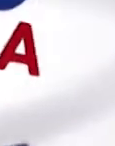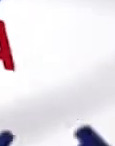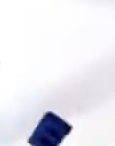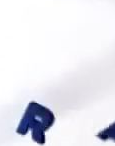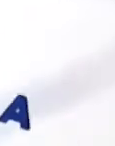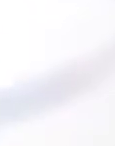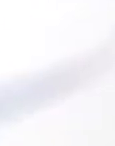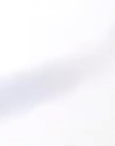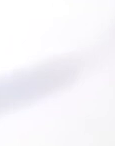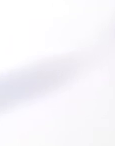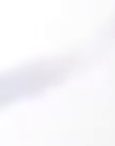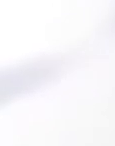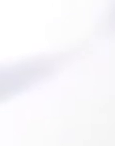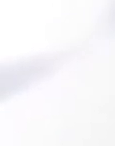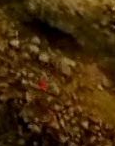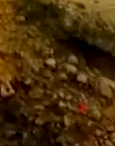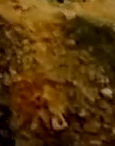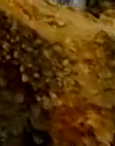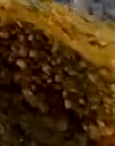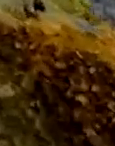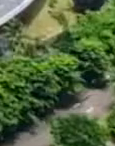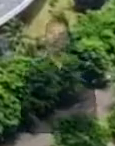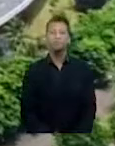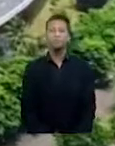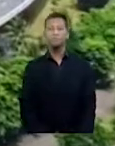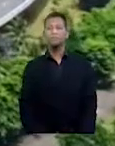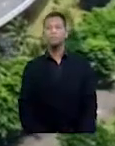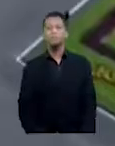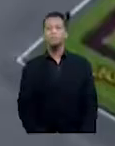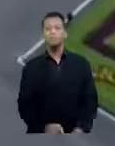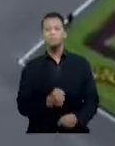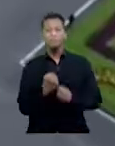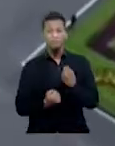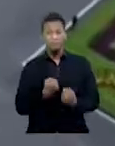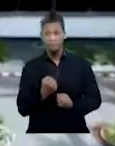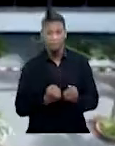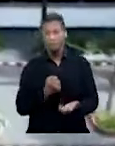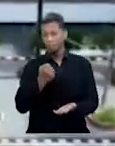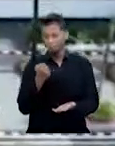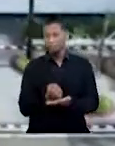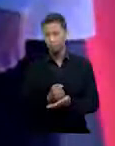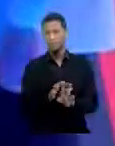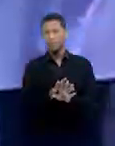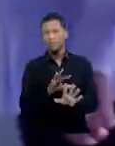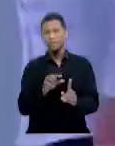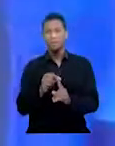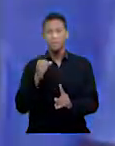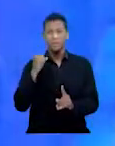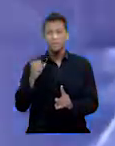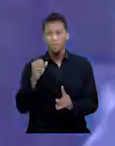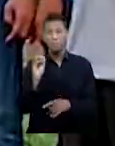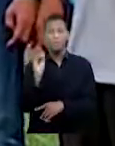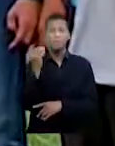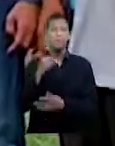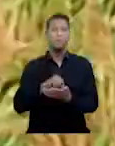Upaya dan kerja keras Partai Perindo turun ke masyarakat membuahkan hasil yang signifikan. Elektabilitas Partai Pimpinan Haritanu Sudibyo ini terus